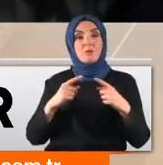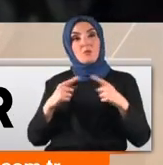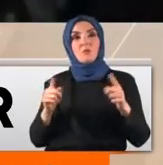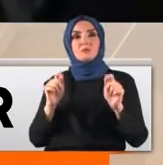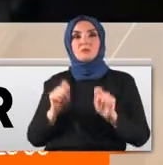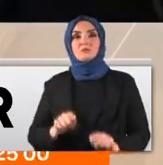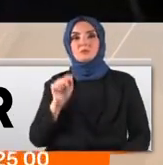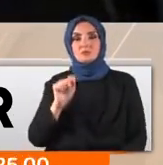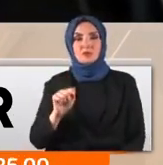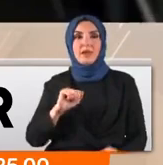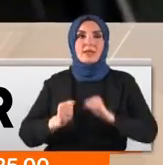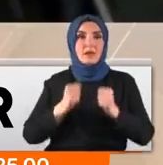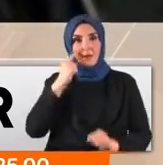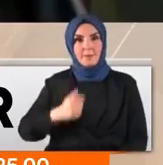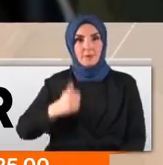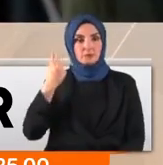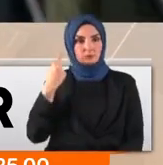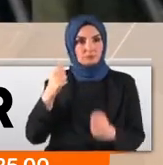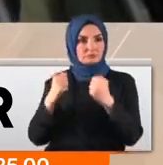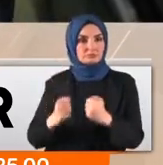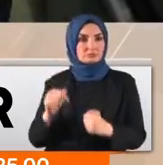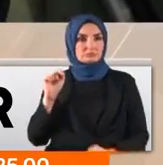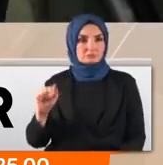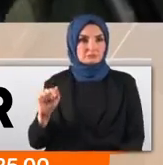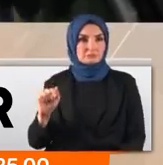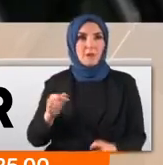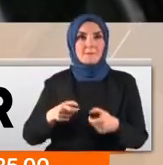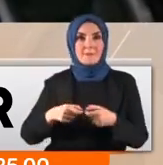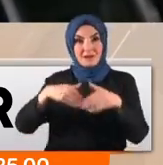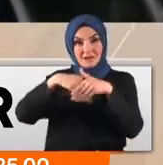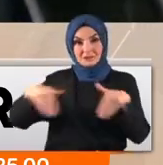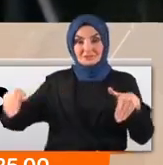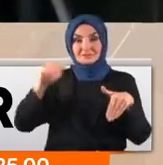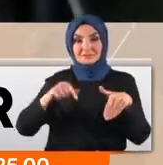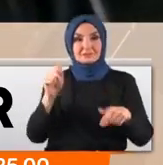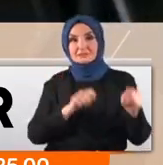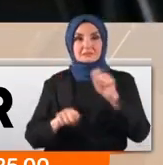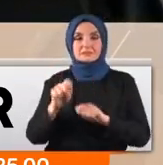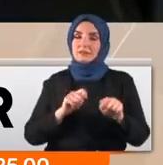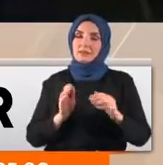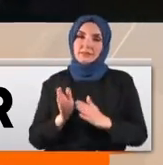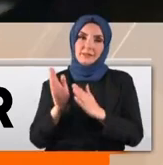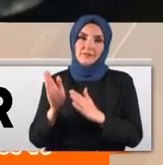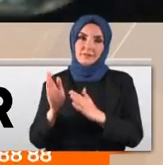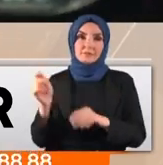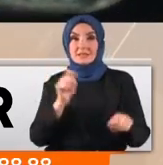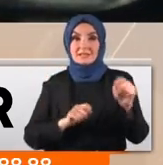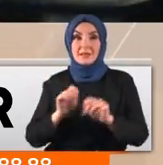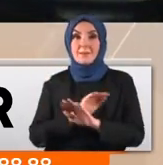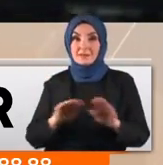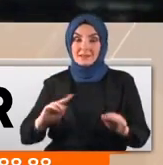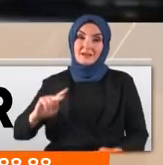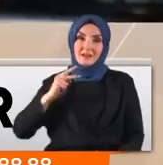buradaydı. Açıklamalar yaptı. Baraj yapma işlemlerinin devam ettiğini, işler bitinceye kadar da kömür üretimine ara veriyoruz